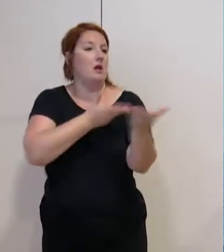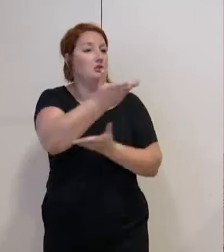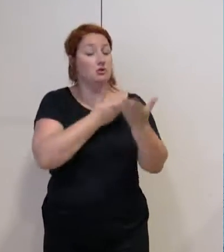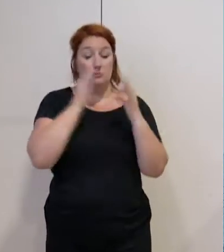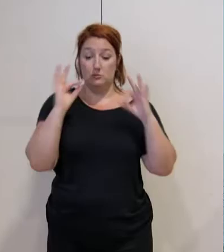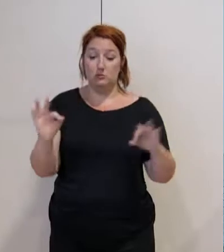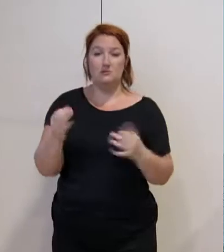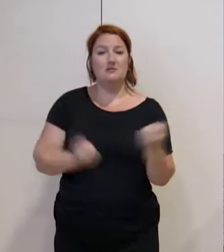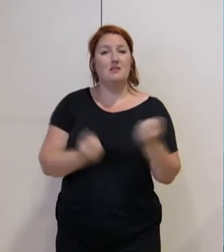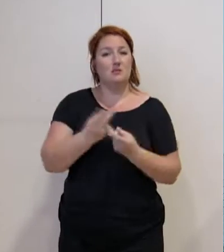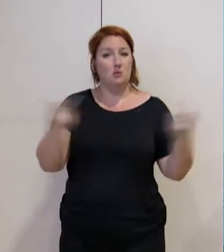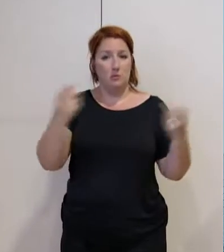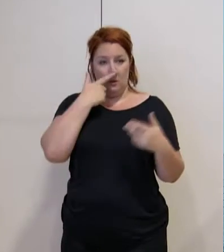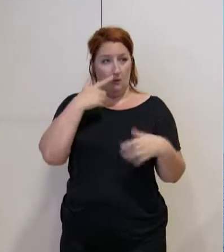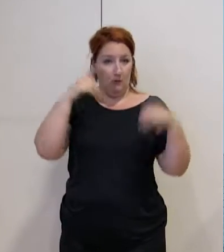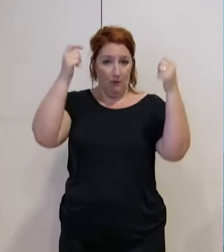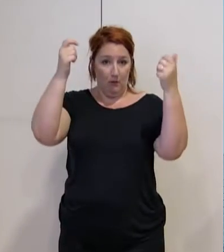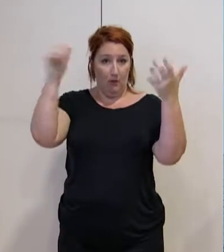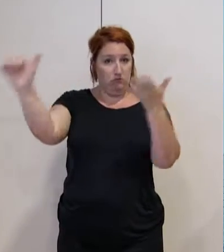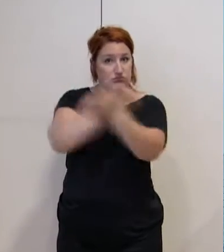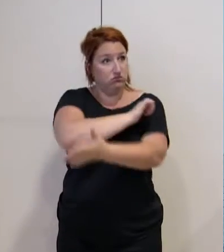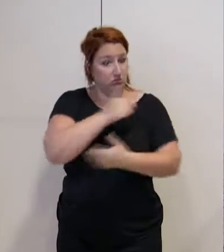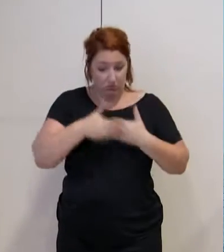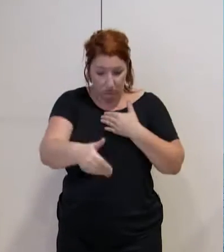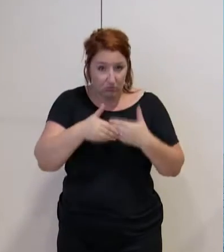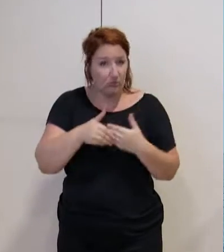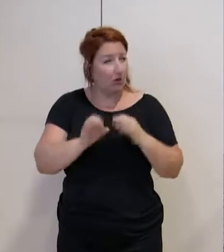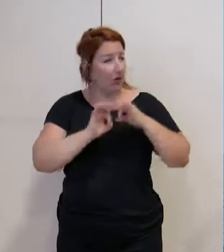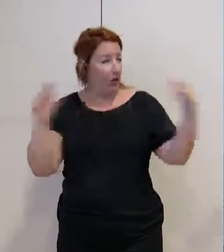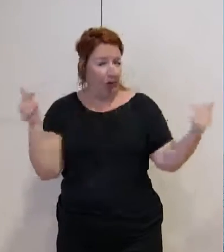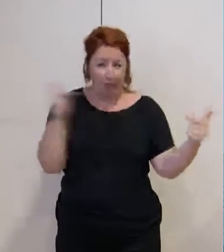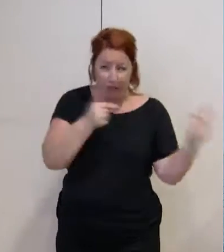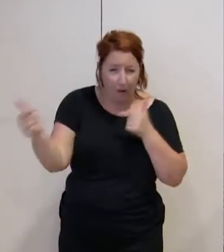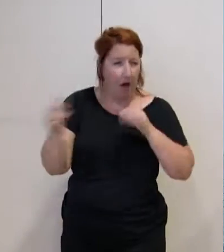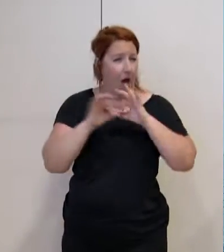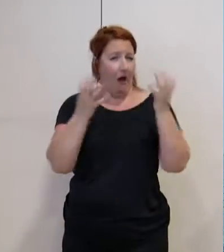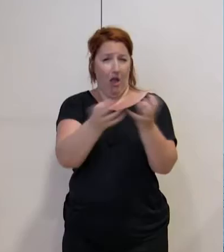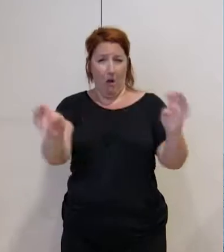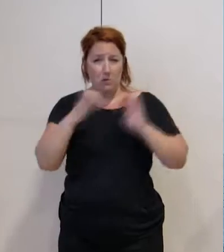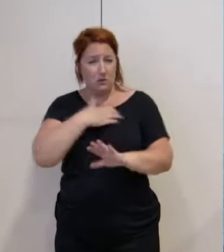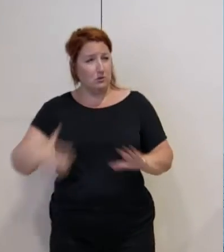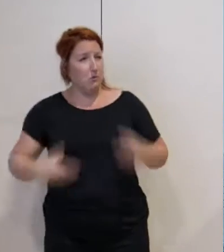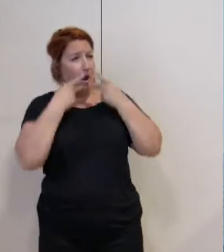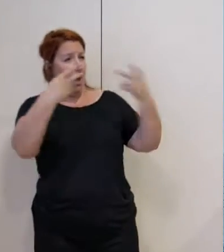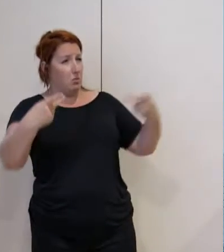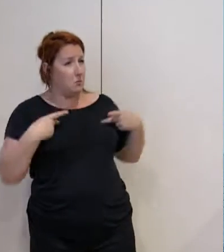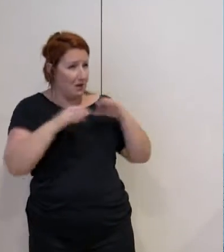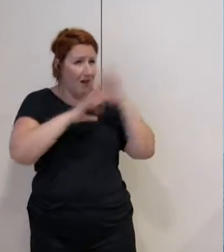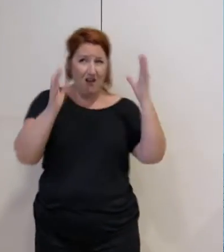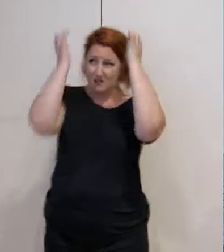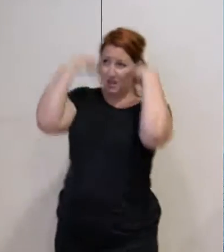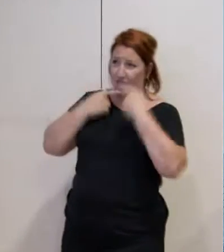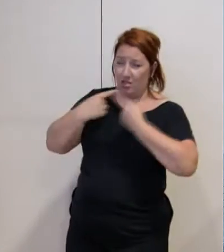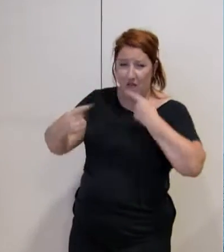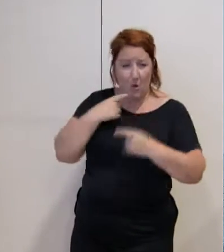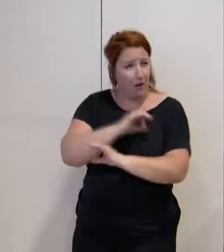est imminente et sans débat en conseil municipal ni dialogue avec les organisations syndicales. La fermeture de la bibliothèque